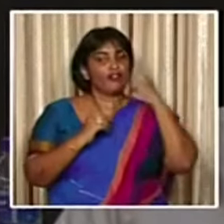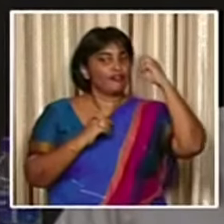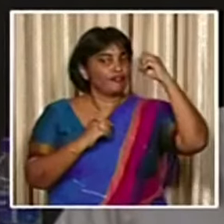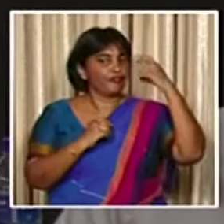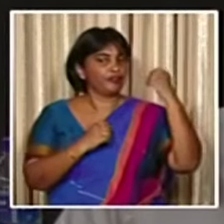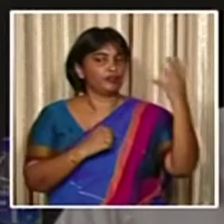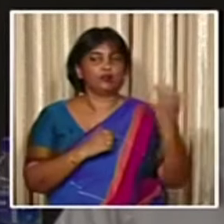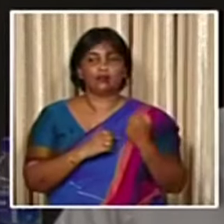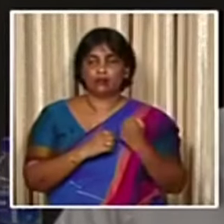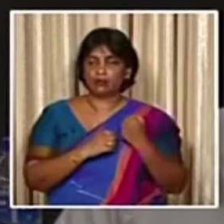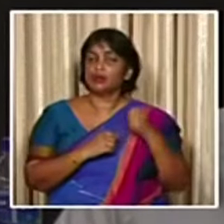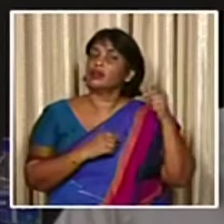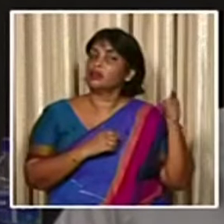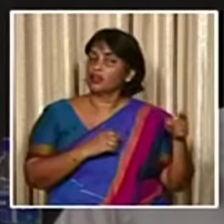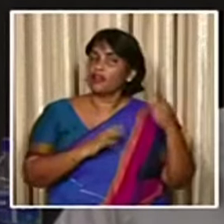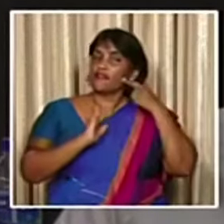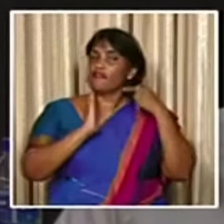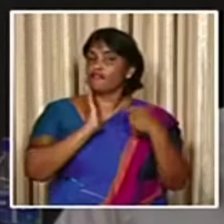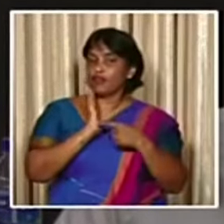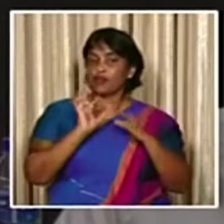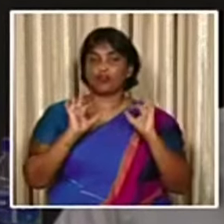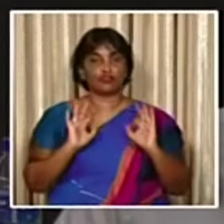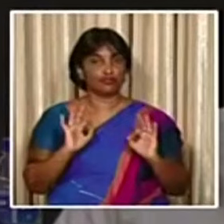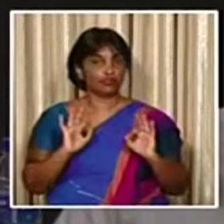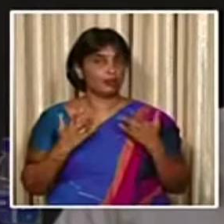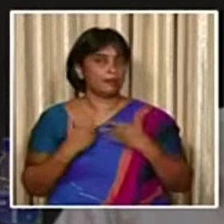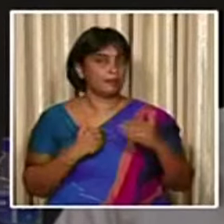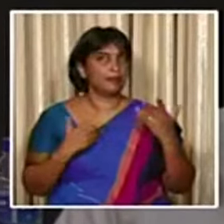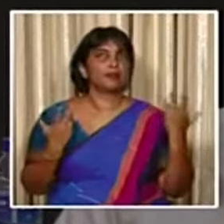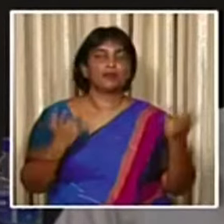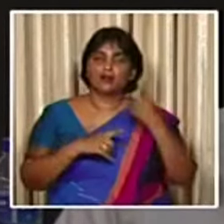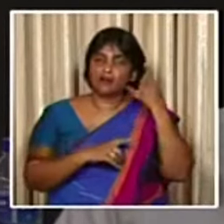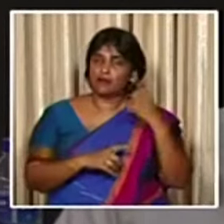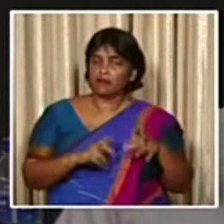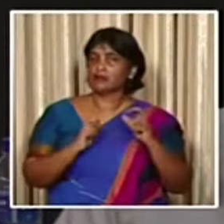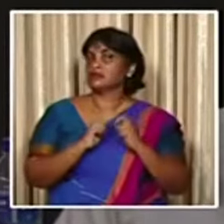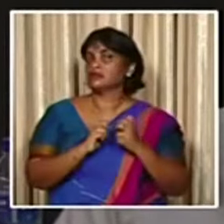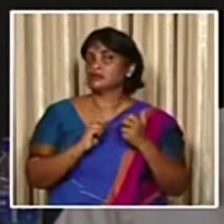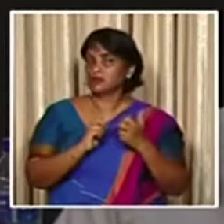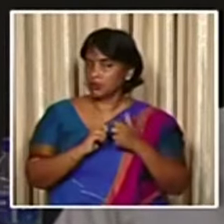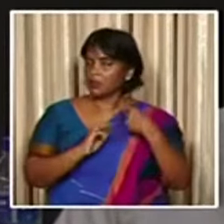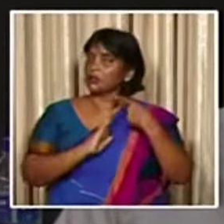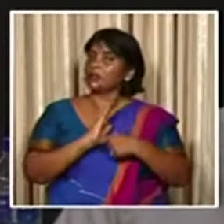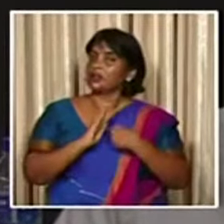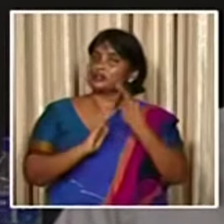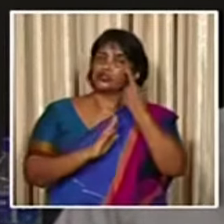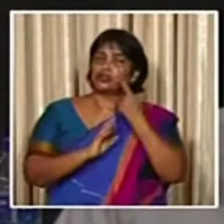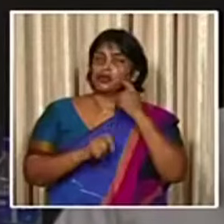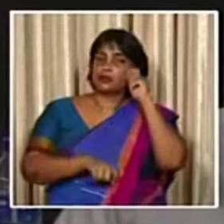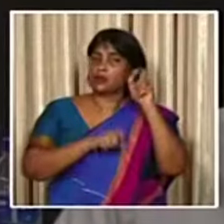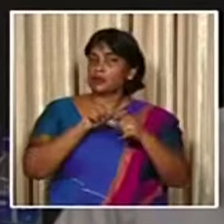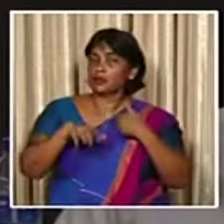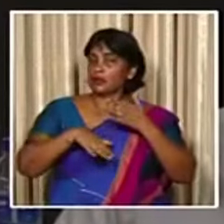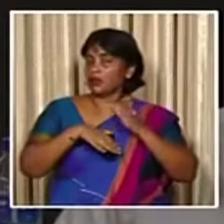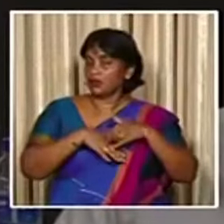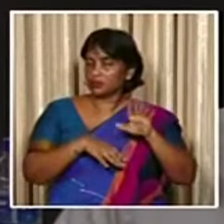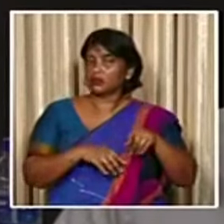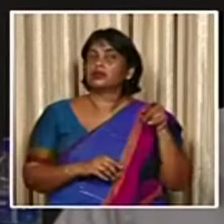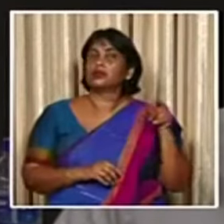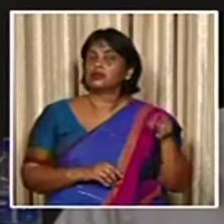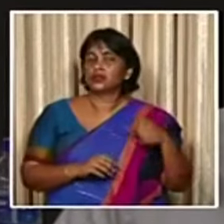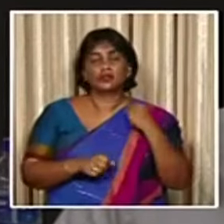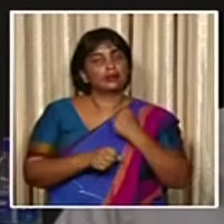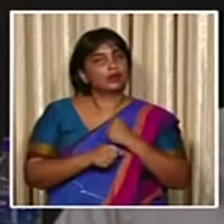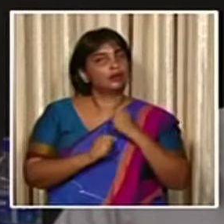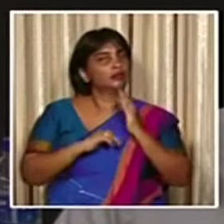විදුලිය ලබා ගන්න, මොකද විභාගෙට එයාට සූදානම් වෙන්න විදිහක් නැහැ. එවැනි තත්ත්වයක් මේ රටේ අහිංසක මිනිස්සු පත් වෙලා තියෙනකොට